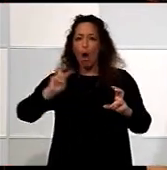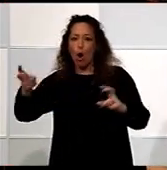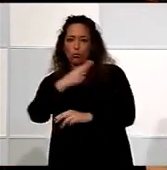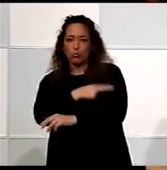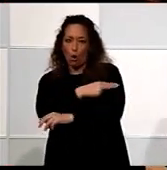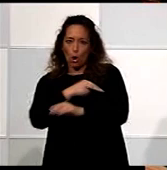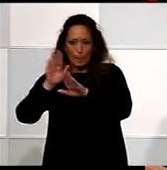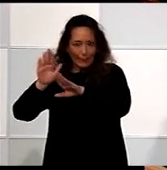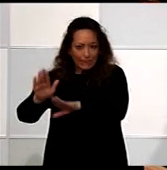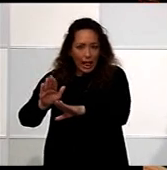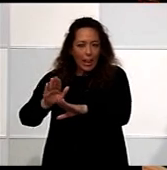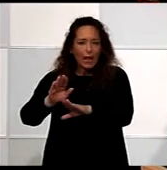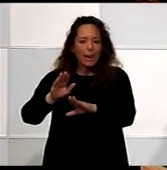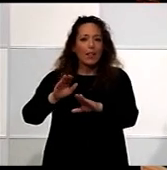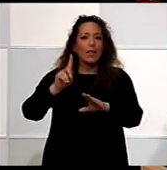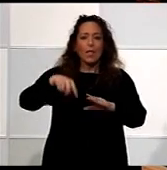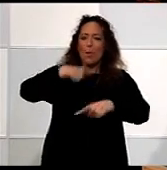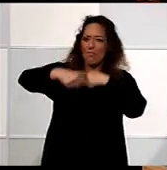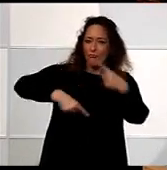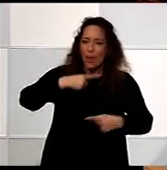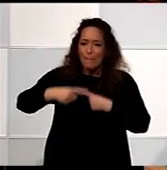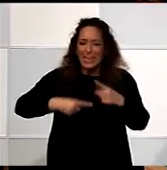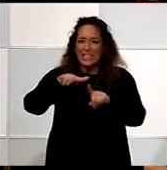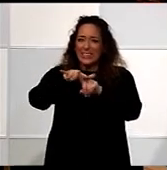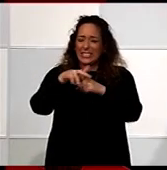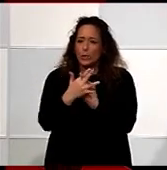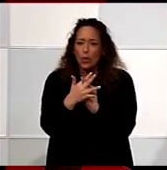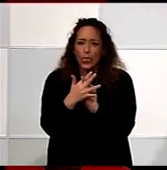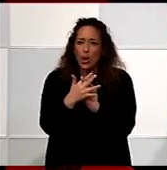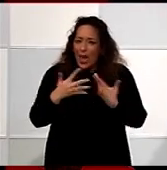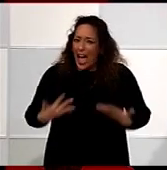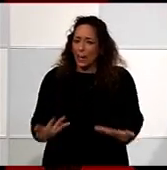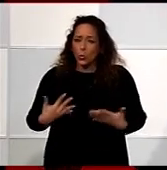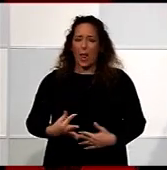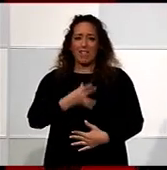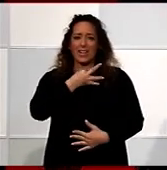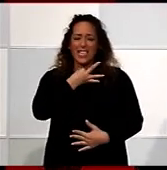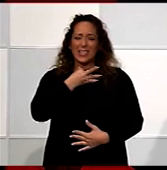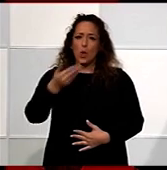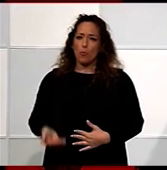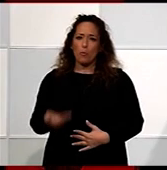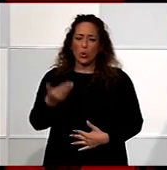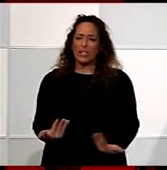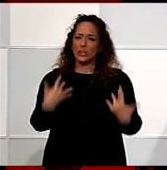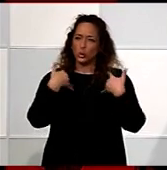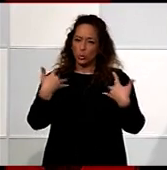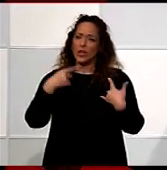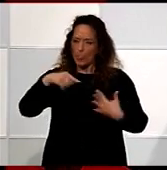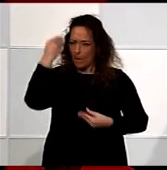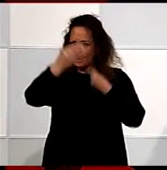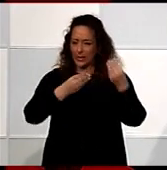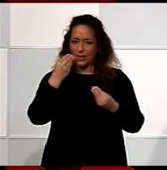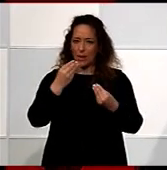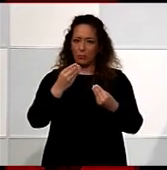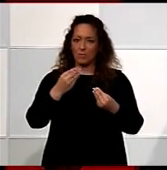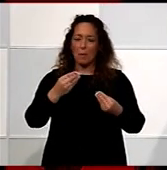en els hospitals, aquelles famílies que en aquests moments ho estan passant malament com a conseqüència d'aquesta crisi tan important que estem vivint i que repartiu